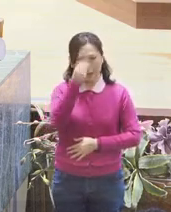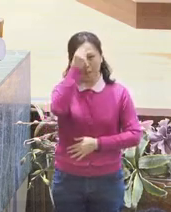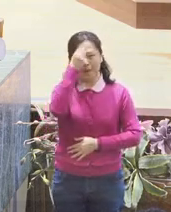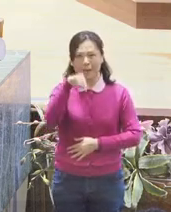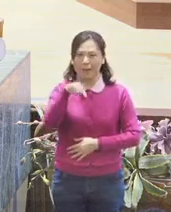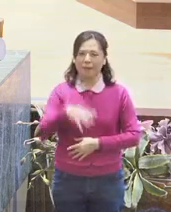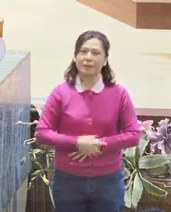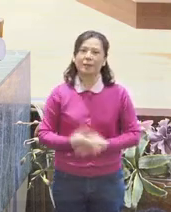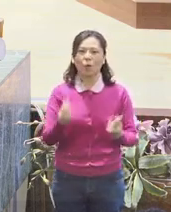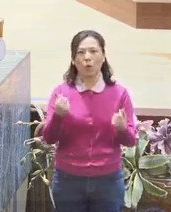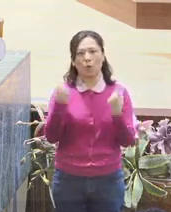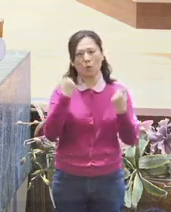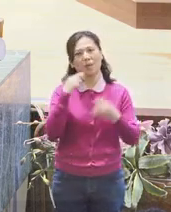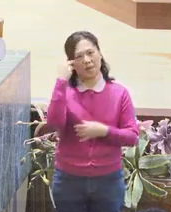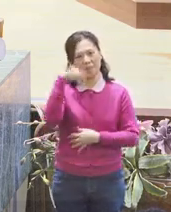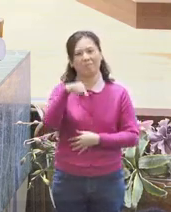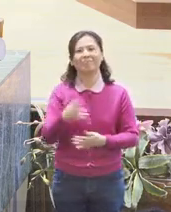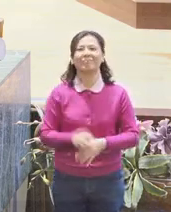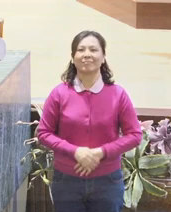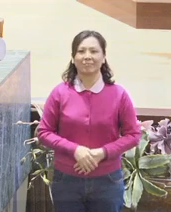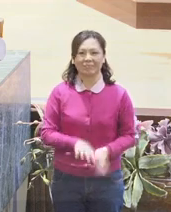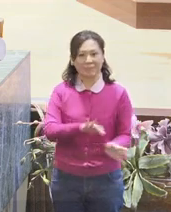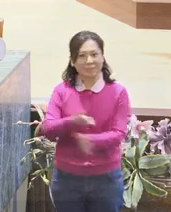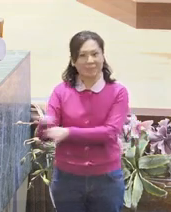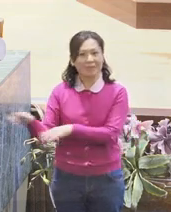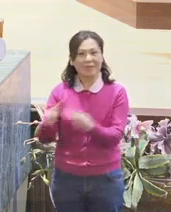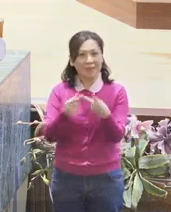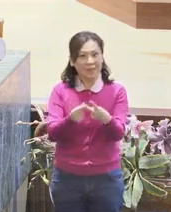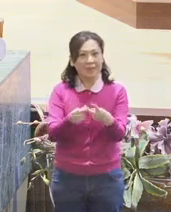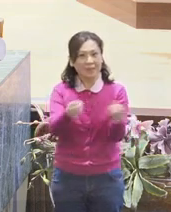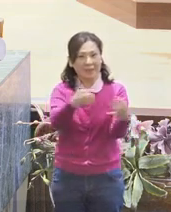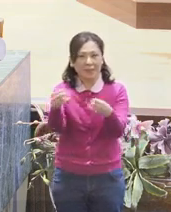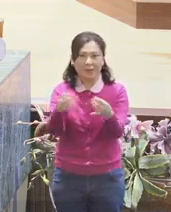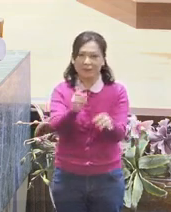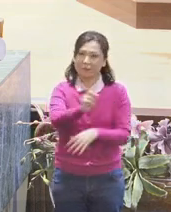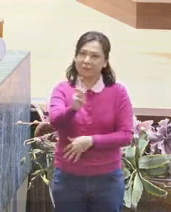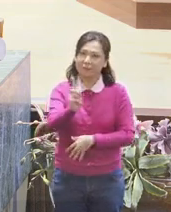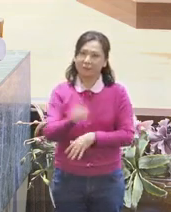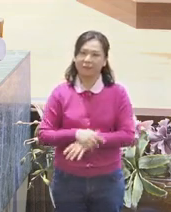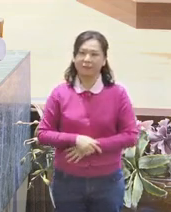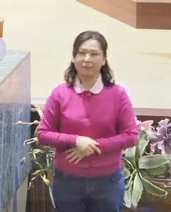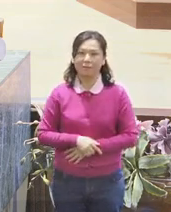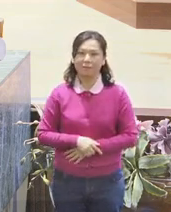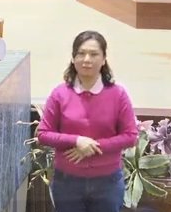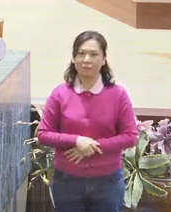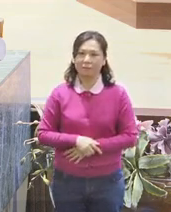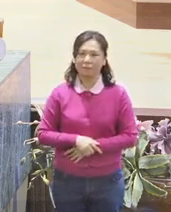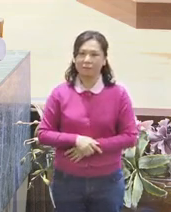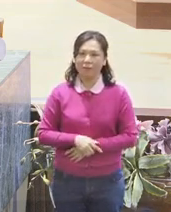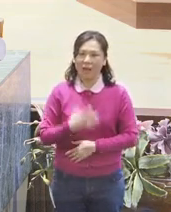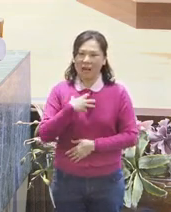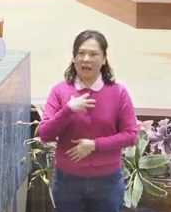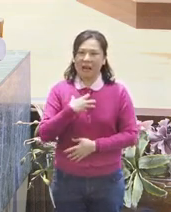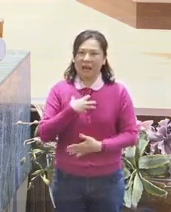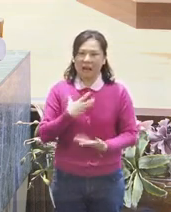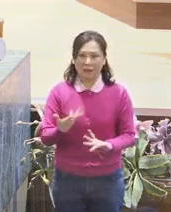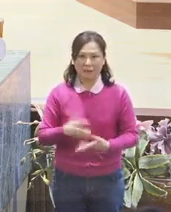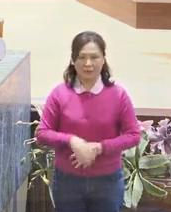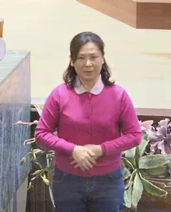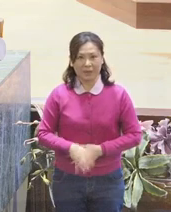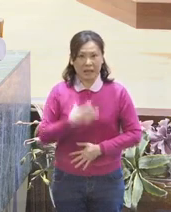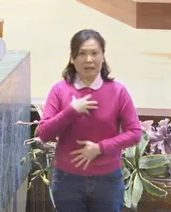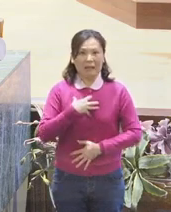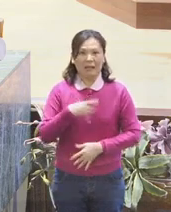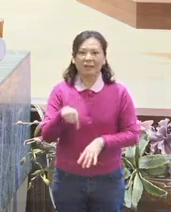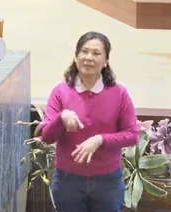力感的部分。那另外一个部分我想谈的就是关于惊惊啊，就是恐惧感的部分了。我